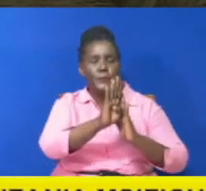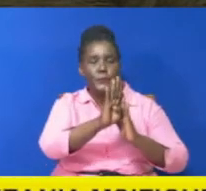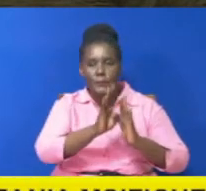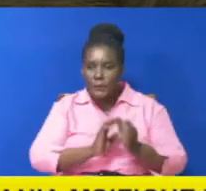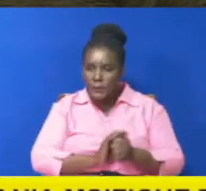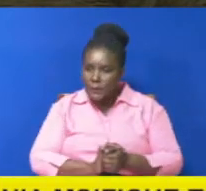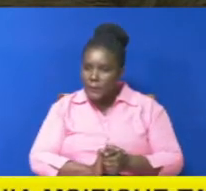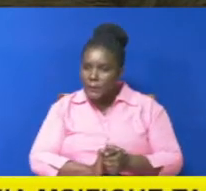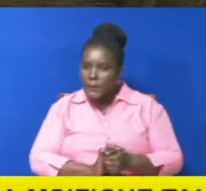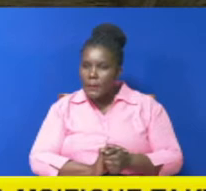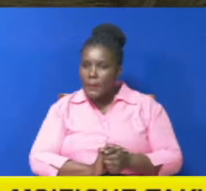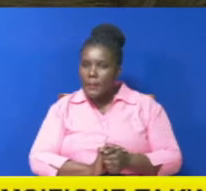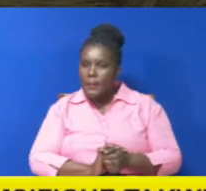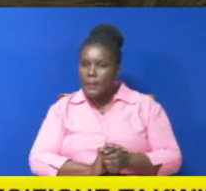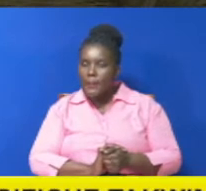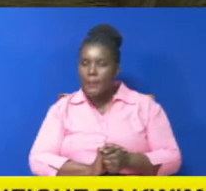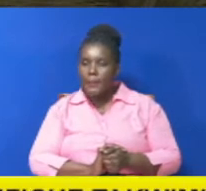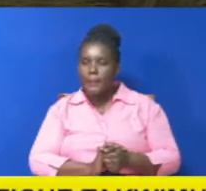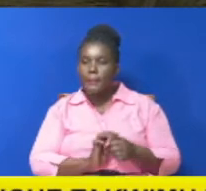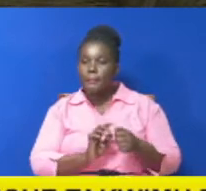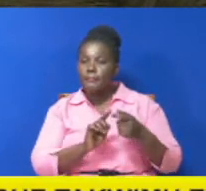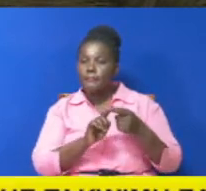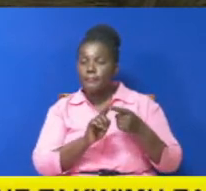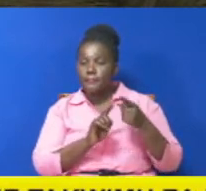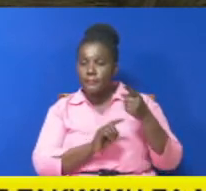Ongezeko la uhitaji wa